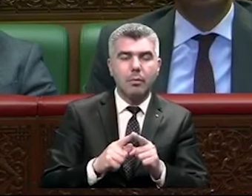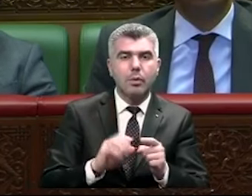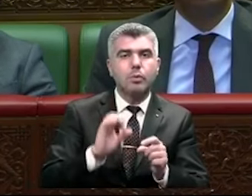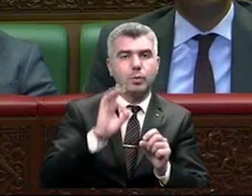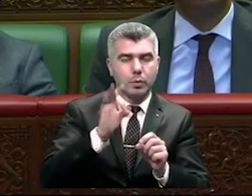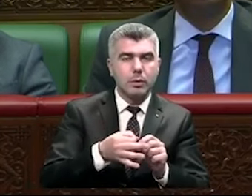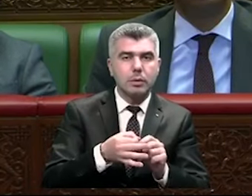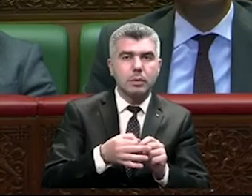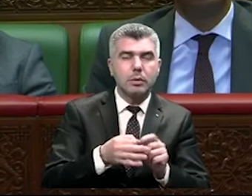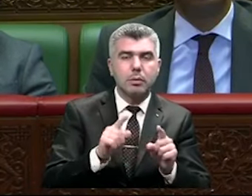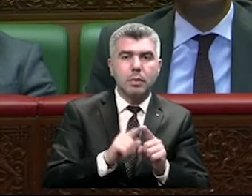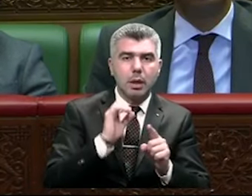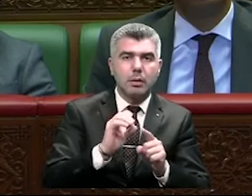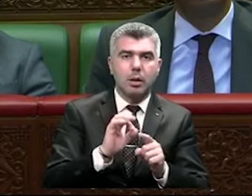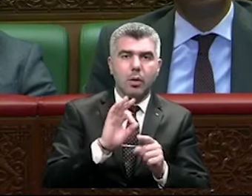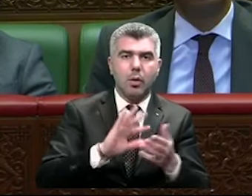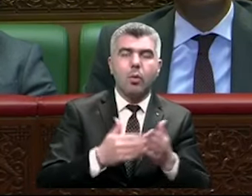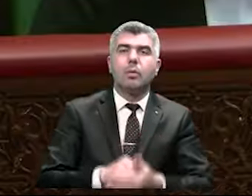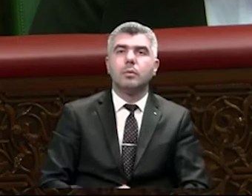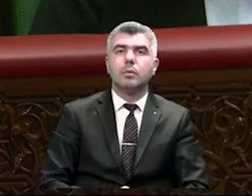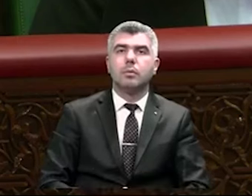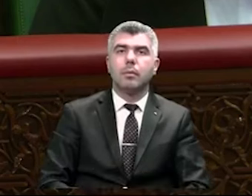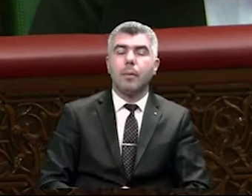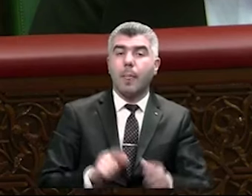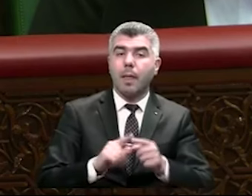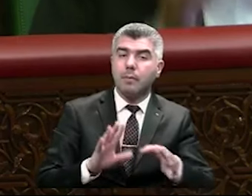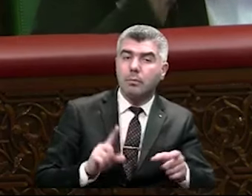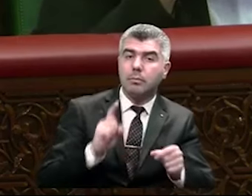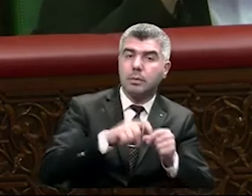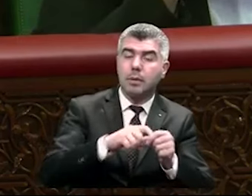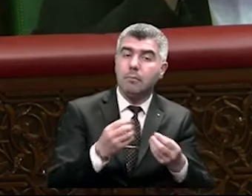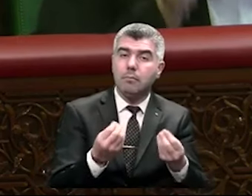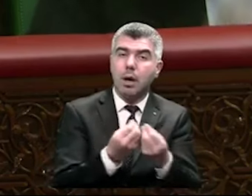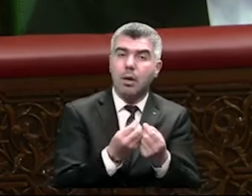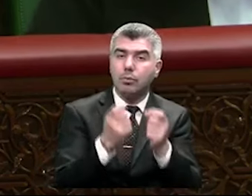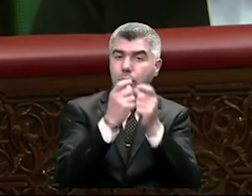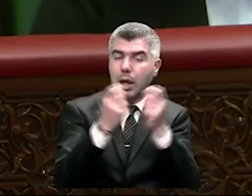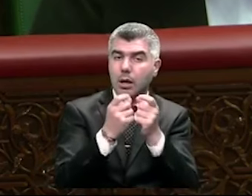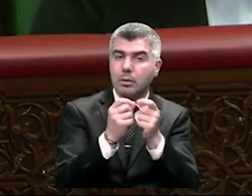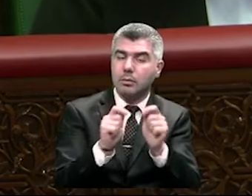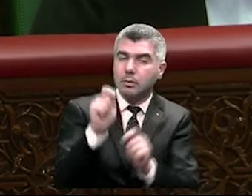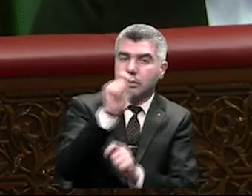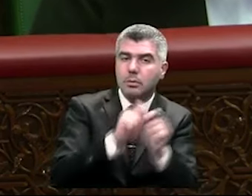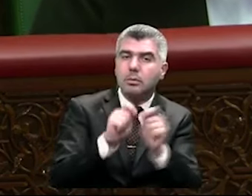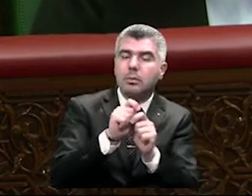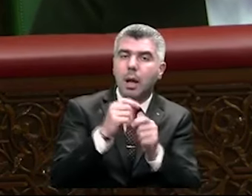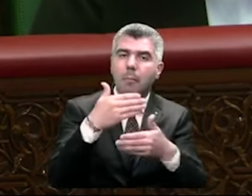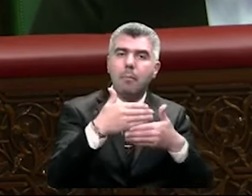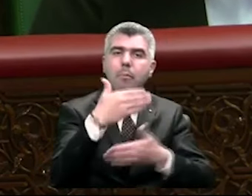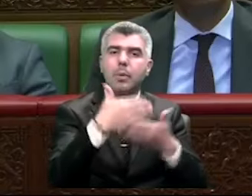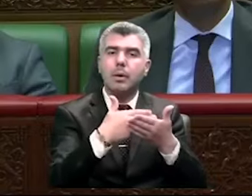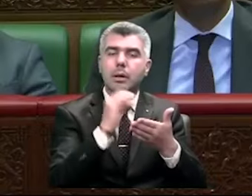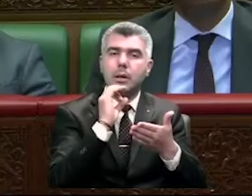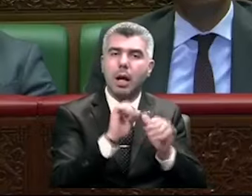عن النوايا ابيل امان د من اجل اشراك القطاع الخاص في الاستثمار في في ميدان